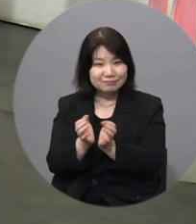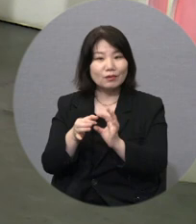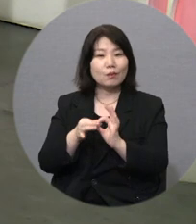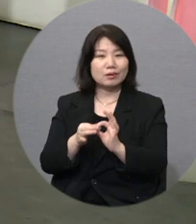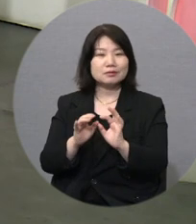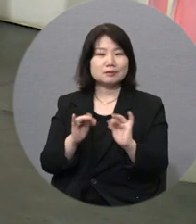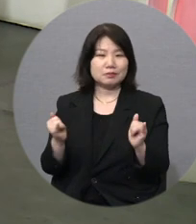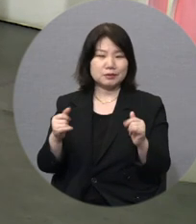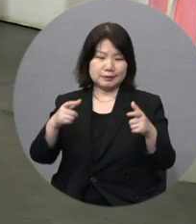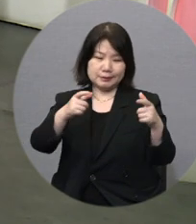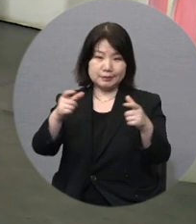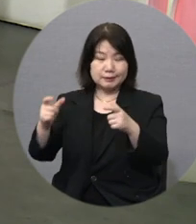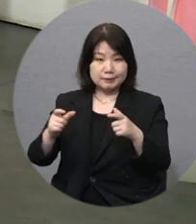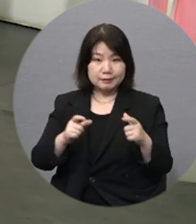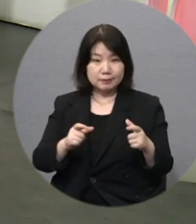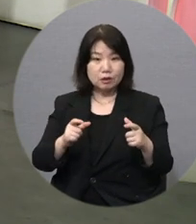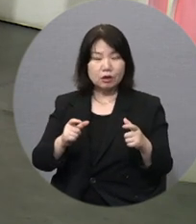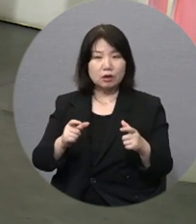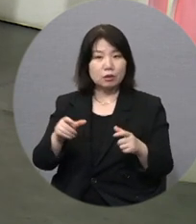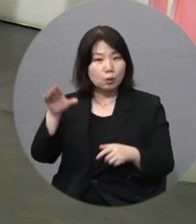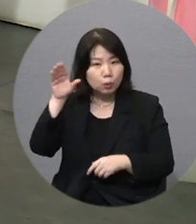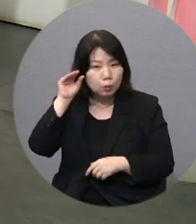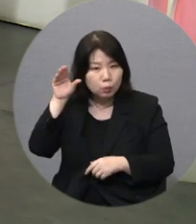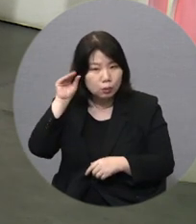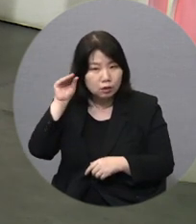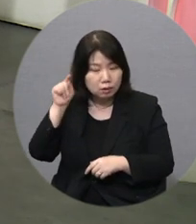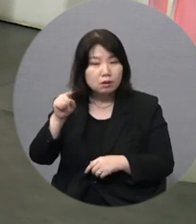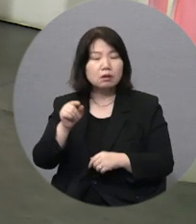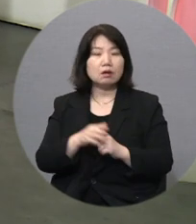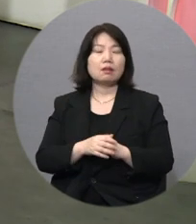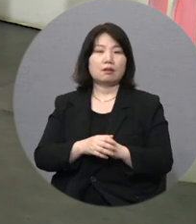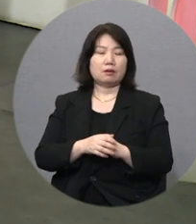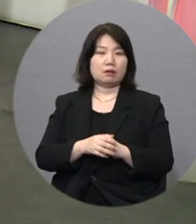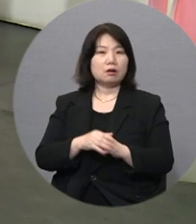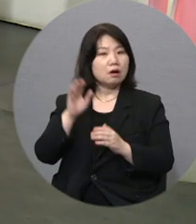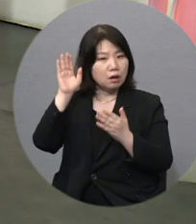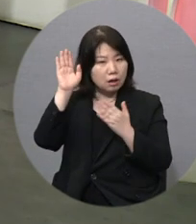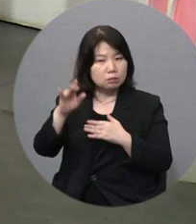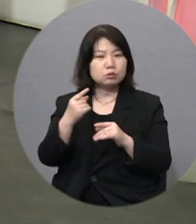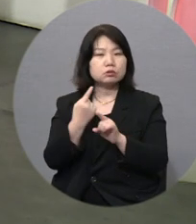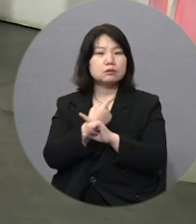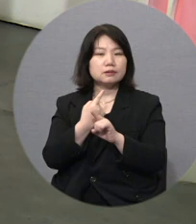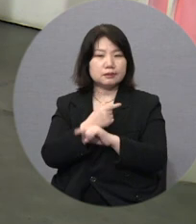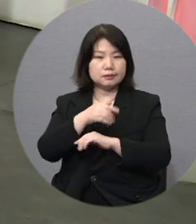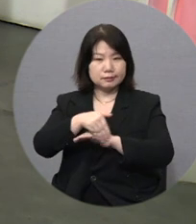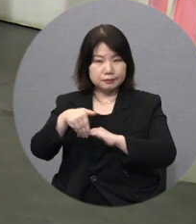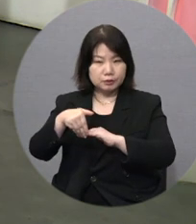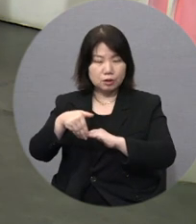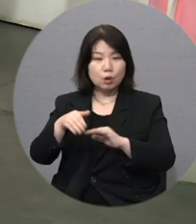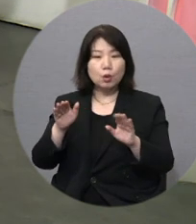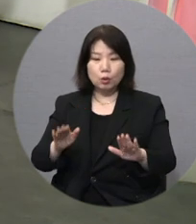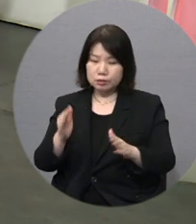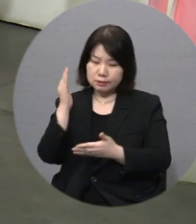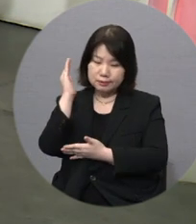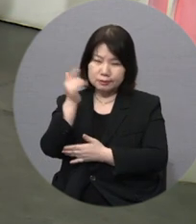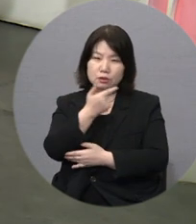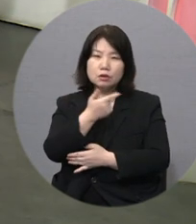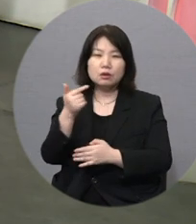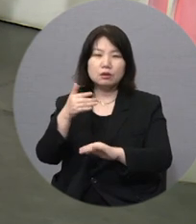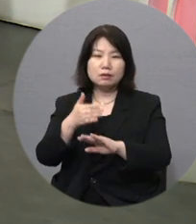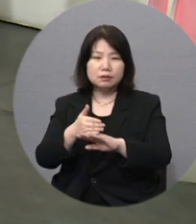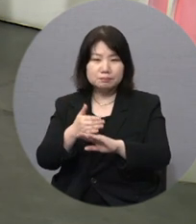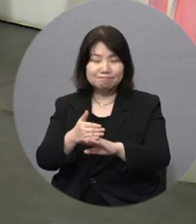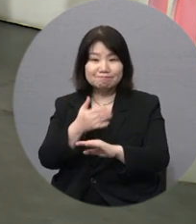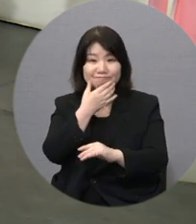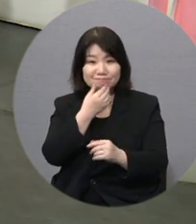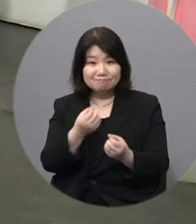분들이나 아마 지역 사회에서 많이 듣고 아마 그 참고를 하시지 않을까 이렇게 생각을 하네요 오늘 좋은 말씀 너무너무 감사합니다